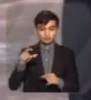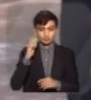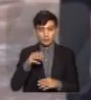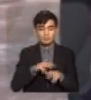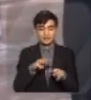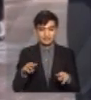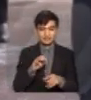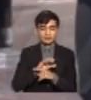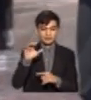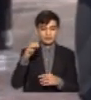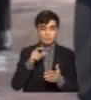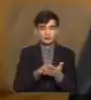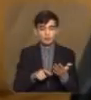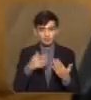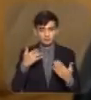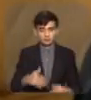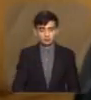қойыпты.